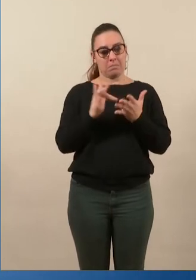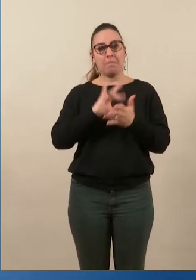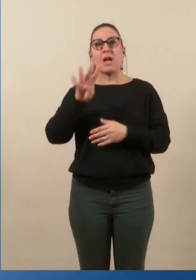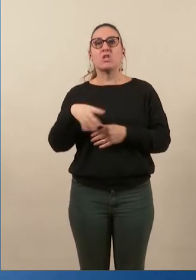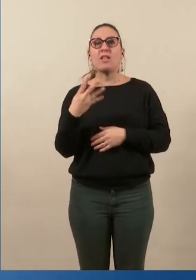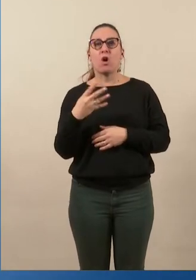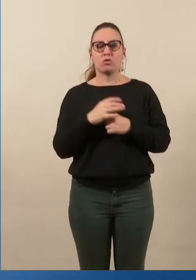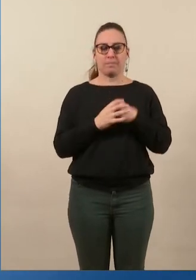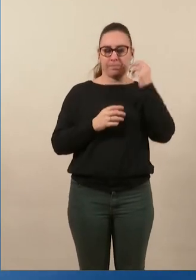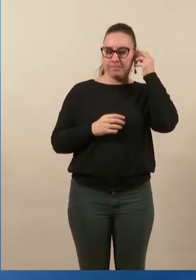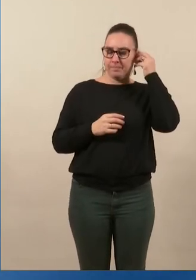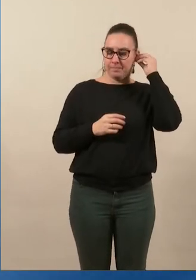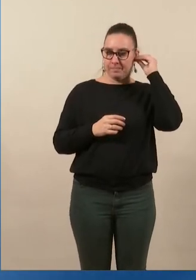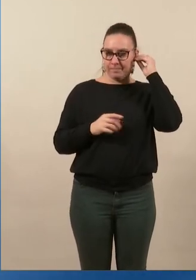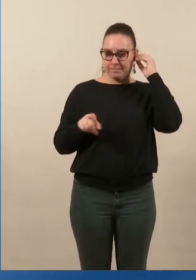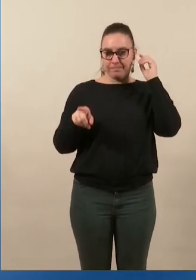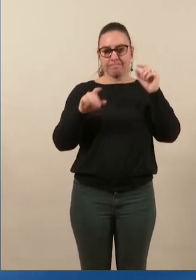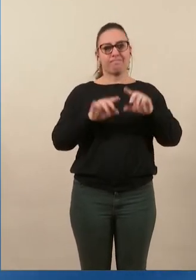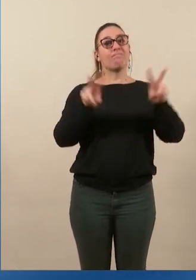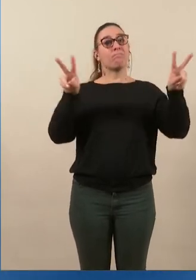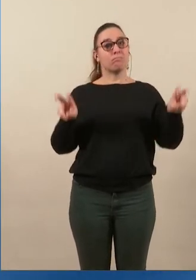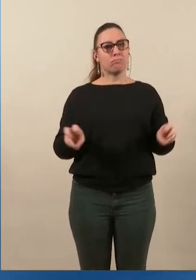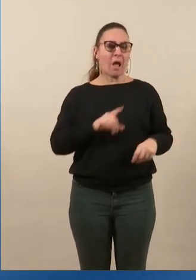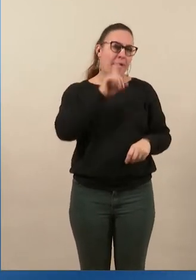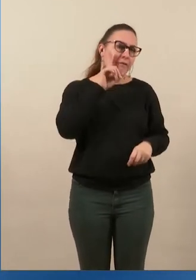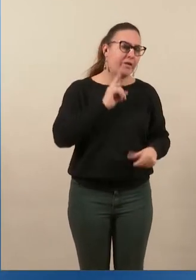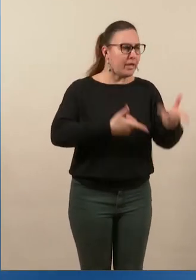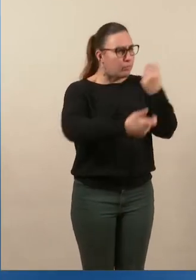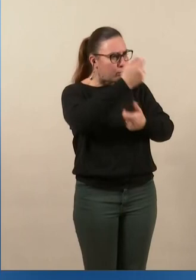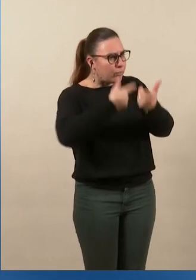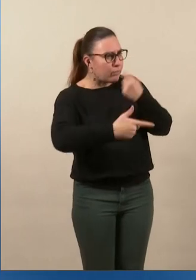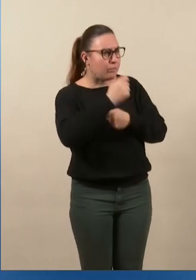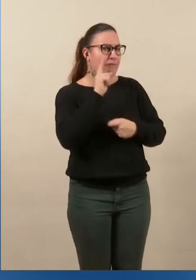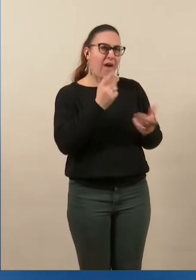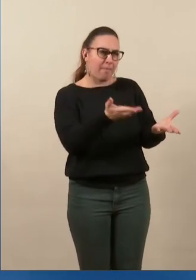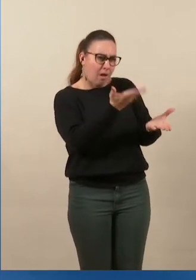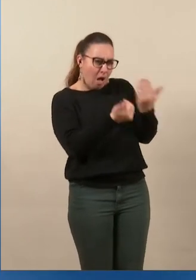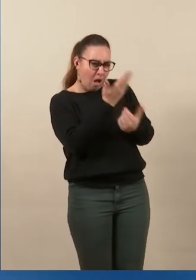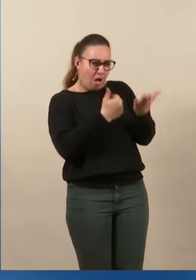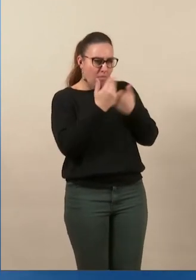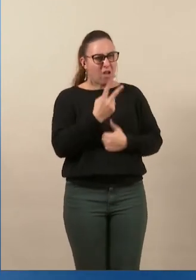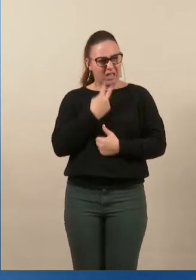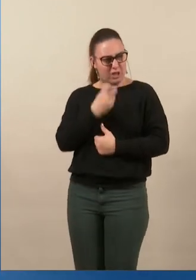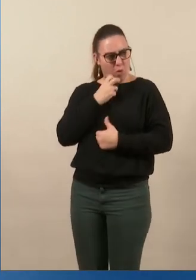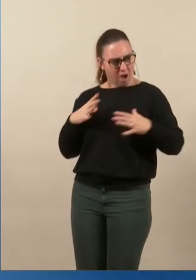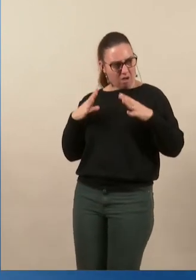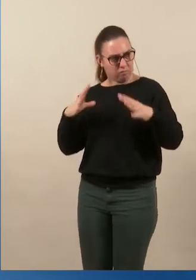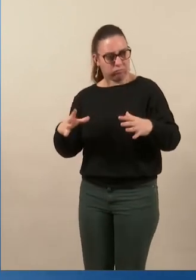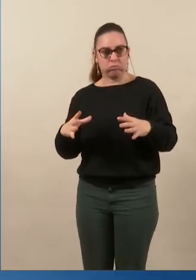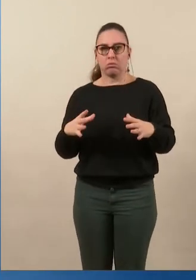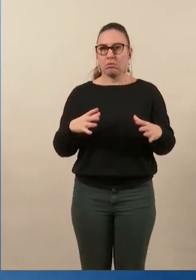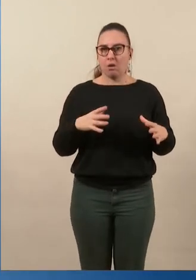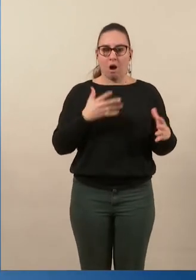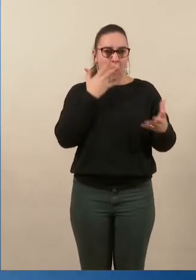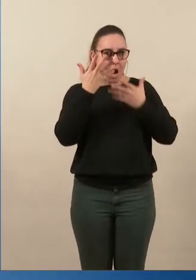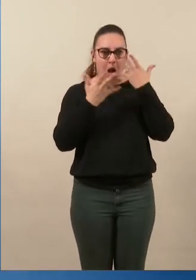vous dites inciter les femmes à participer à la vie citoyenne super sur le papier pareil franchement je trouve ça très bien